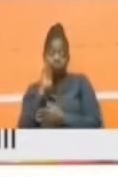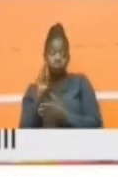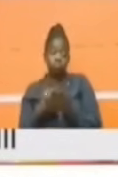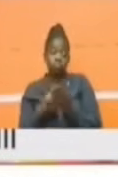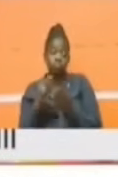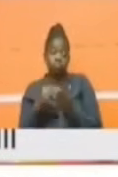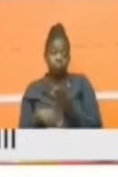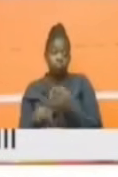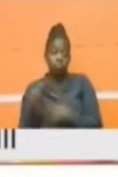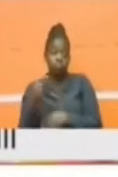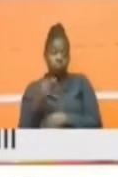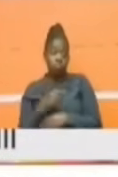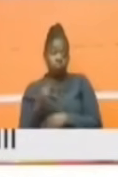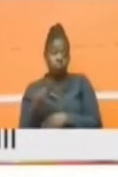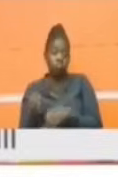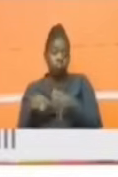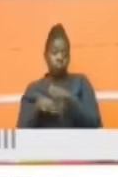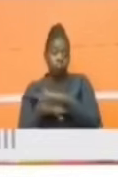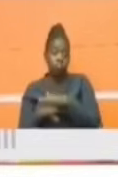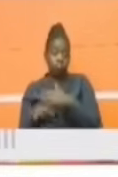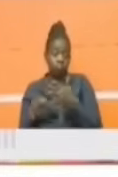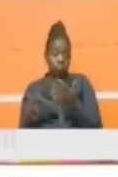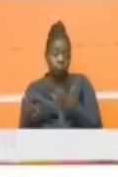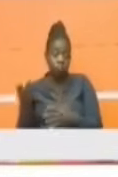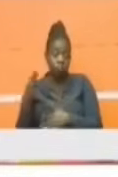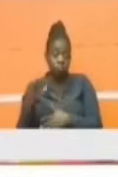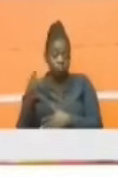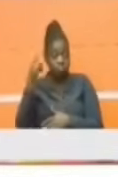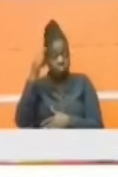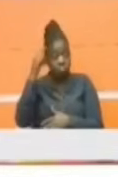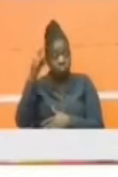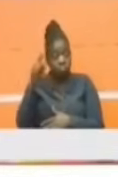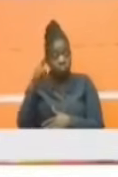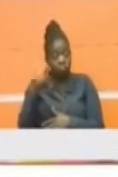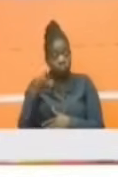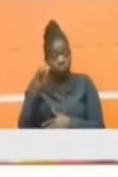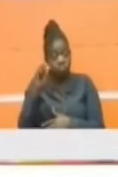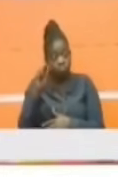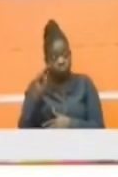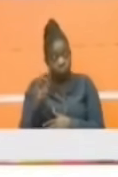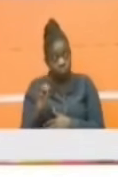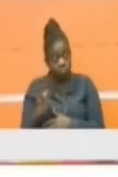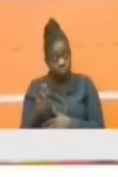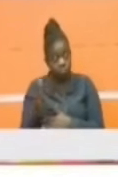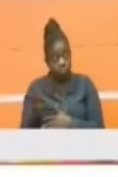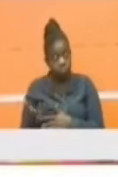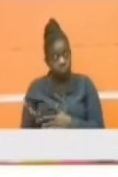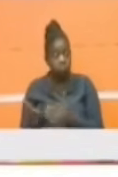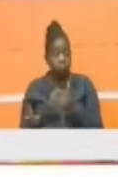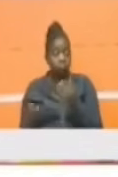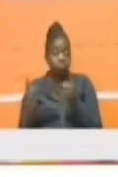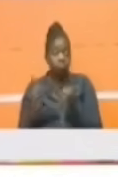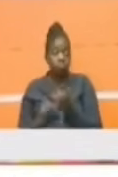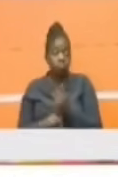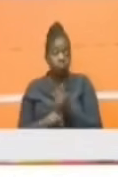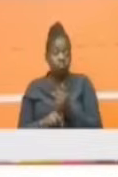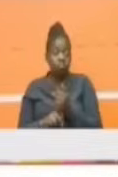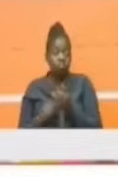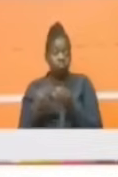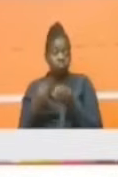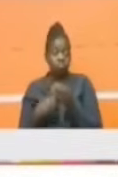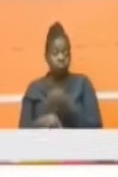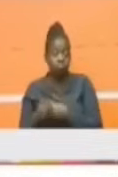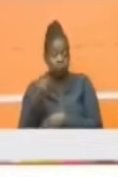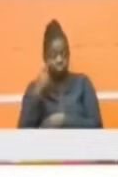tukozesa gidisirini nga besi oba amaziga akakomera abakamula akakomera betwafunira distila era betugulako